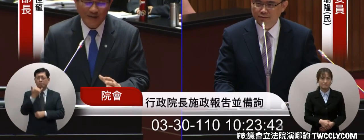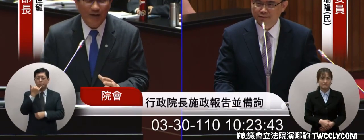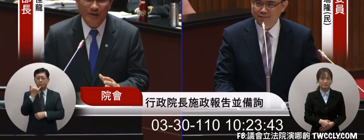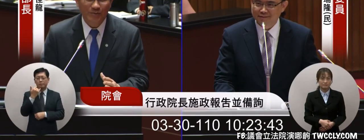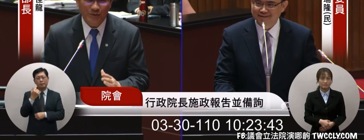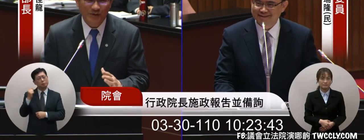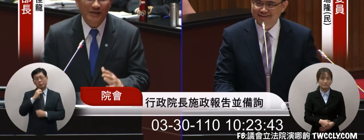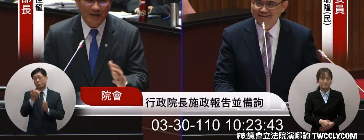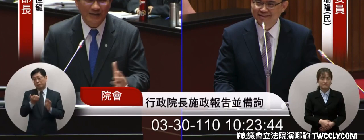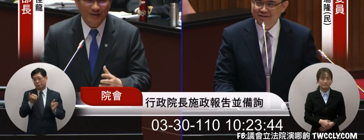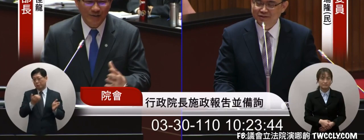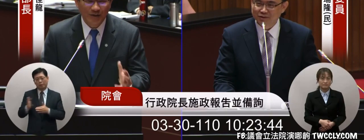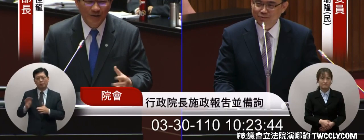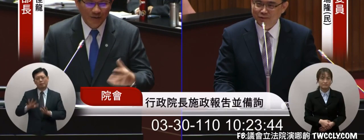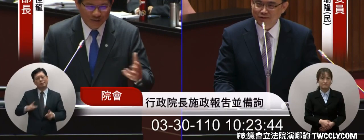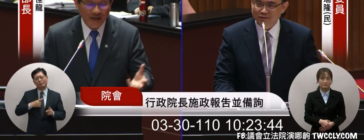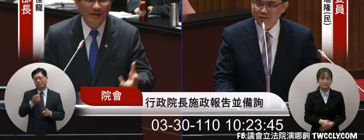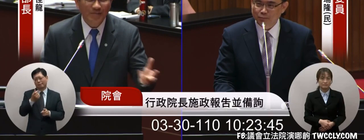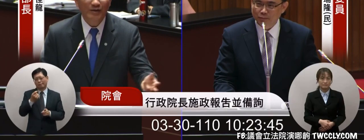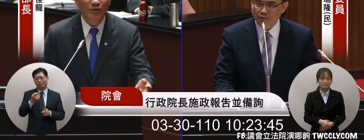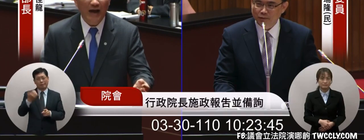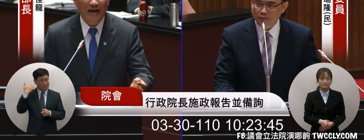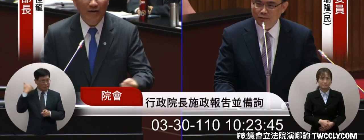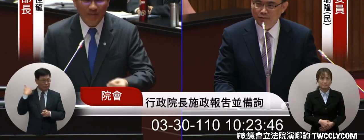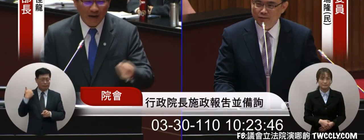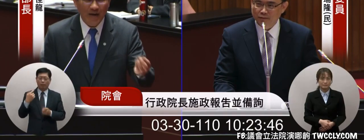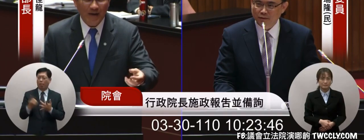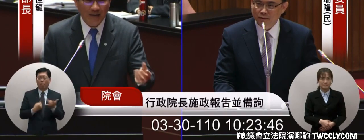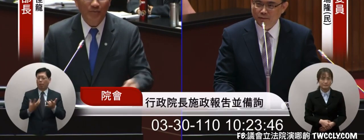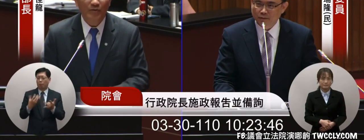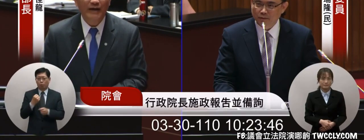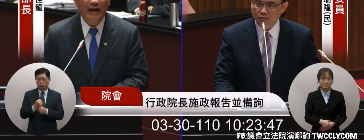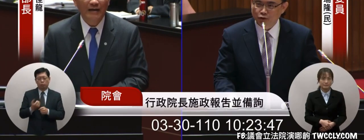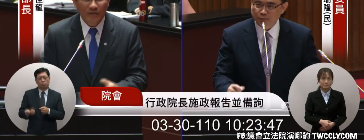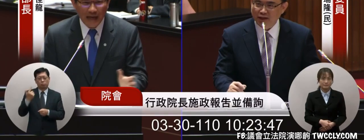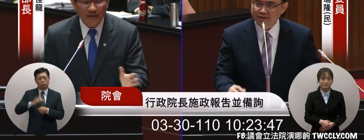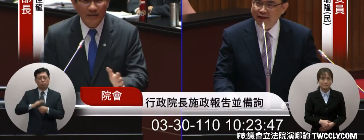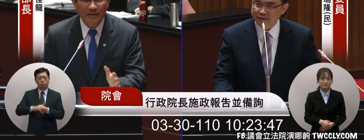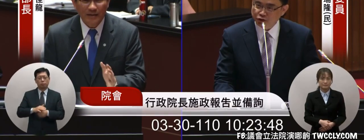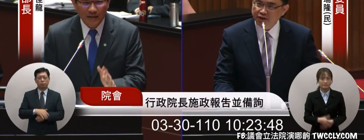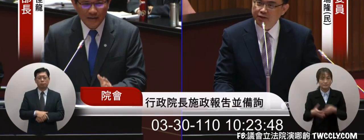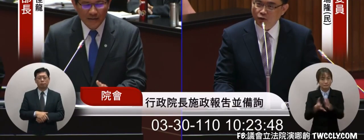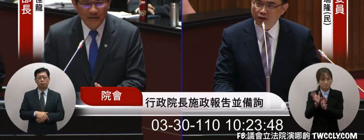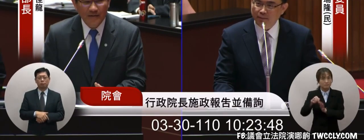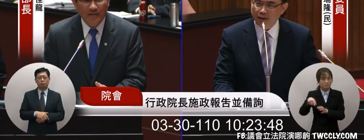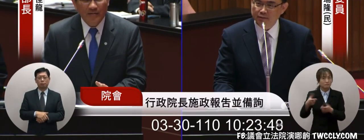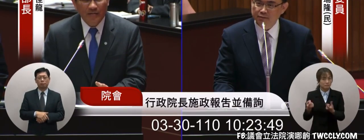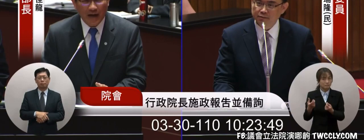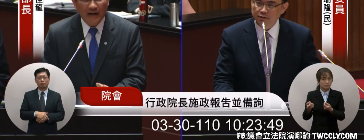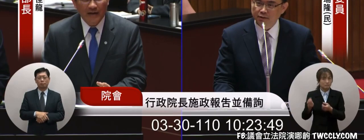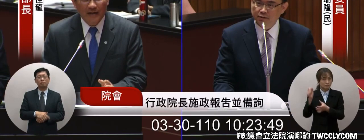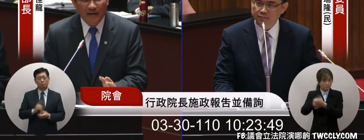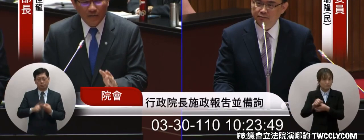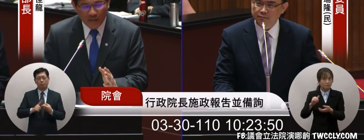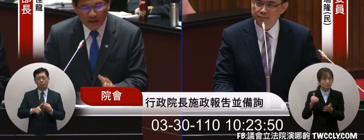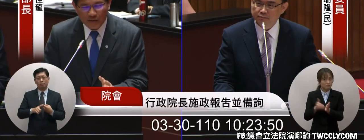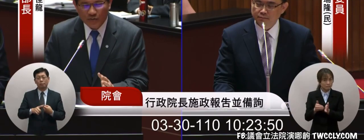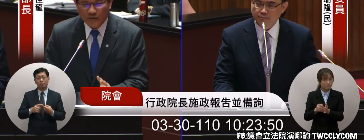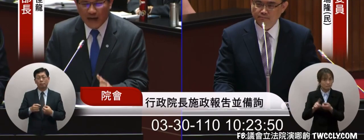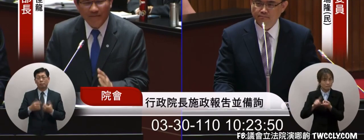不能講超前部署事實上已經先前沒做啦我們趕快把它補回來所以部長這個也確定同意了嗎對